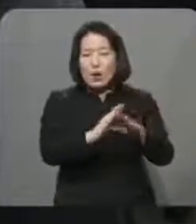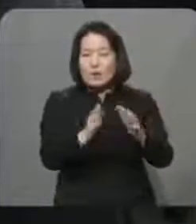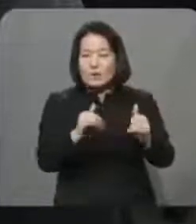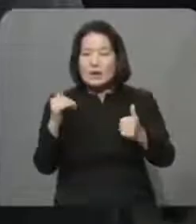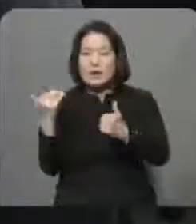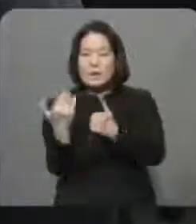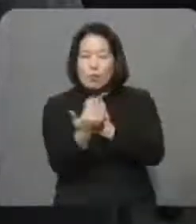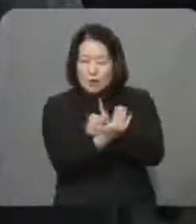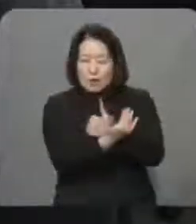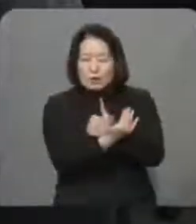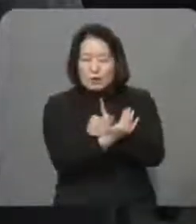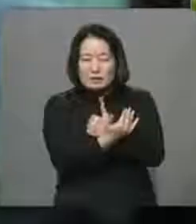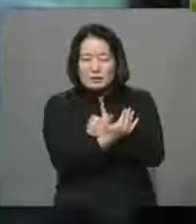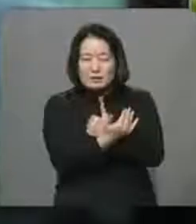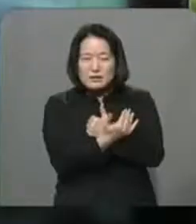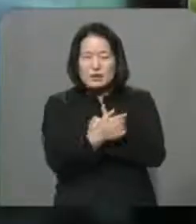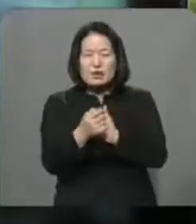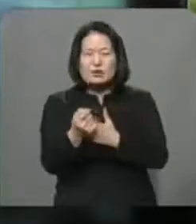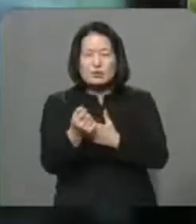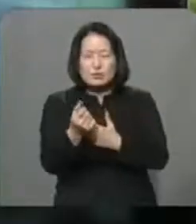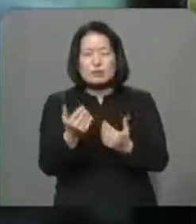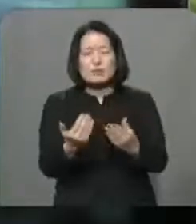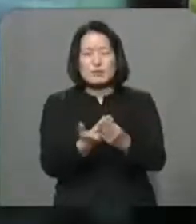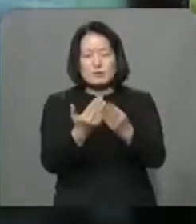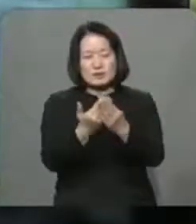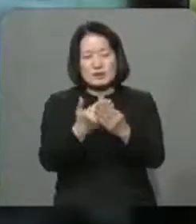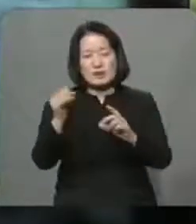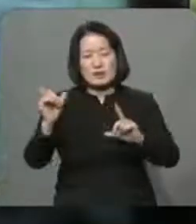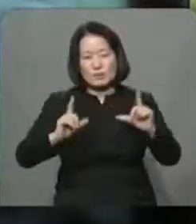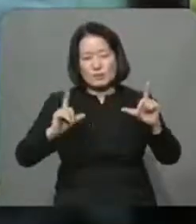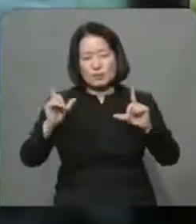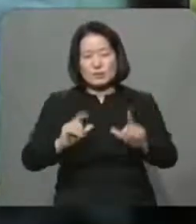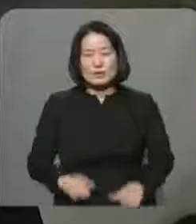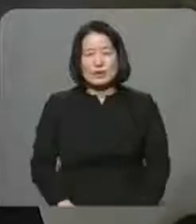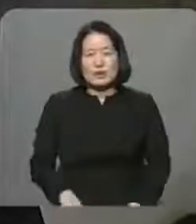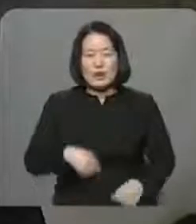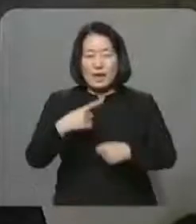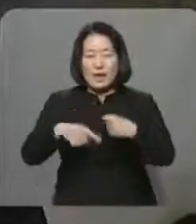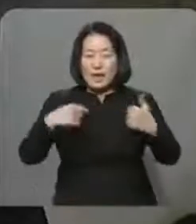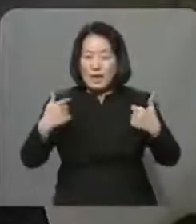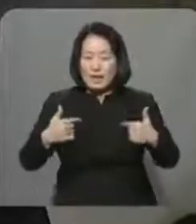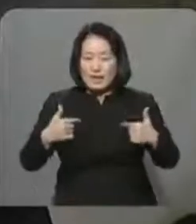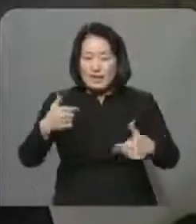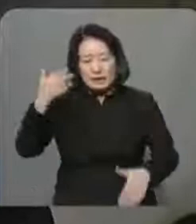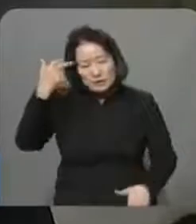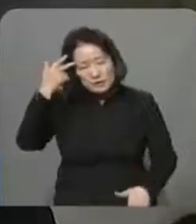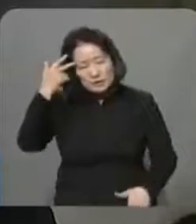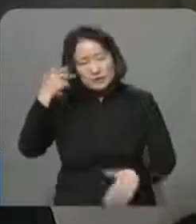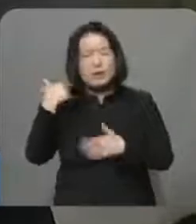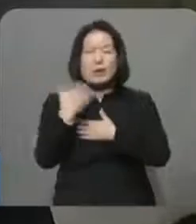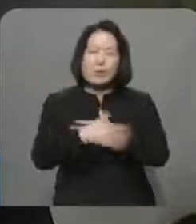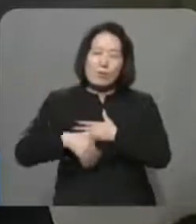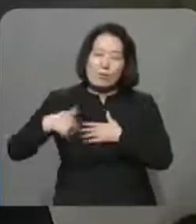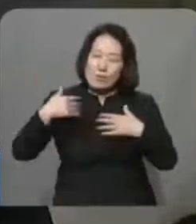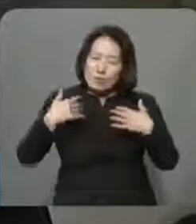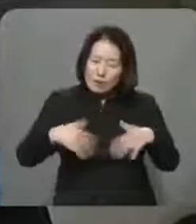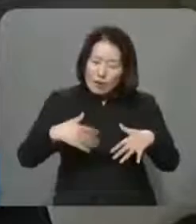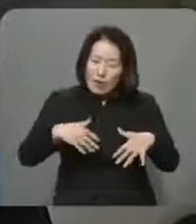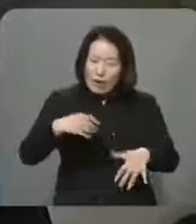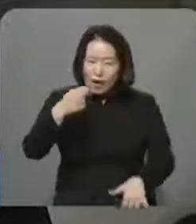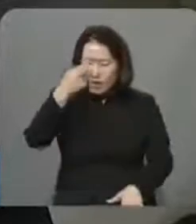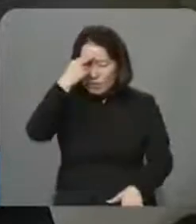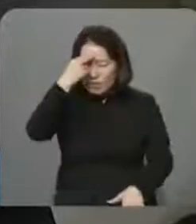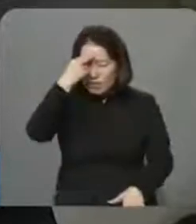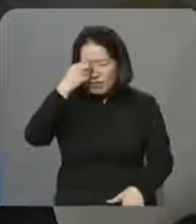보호하겠다고 나선 게 그나마 나아진 정도입니다. 해마다 공무원을 정신적, 신체적으로 위협하는 악성 민원은 끊이지 않고